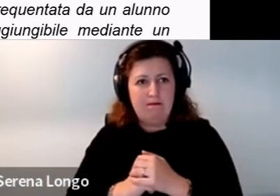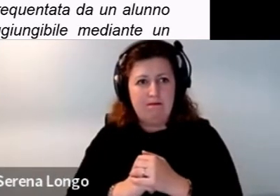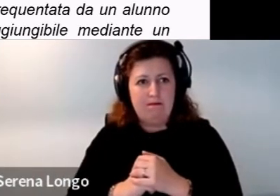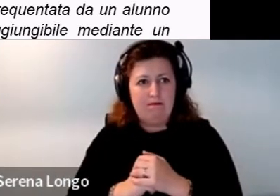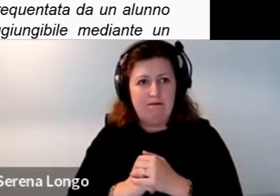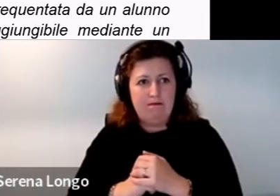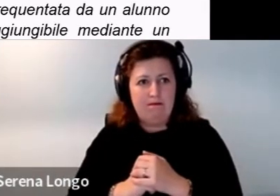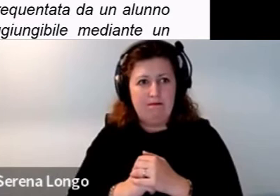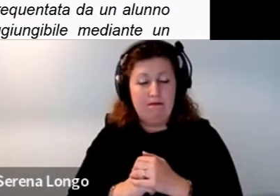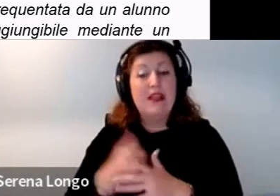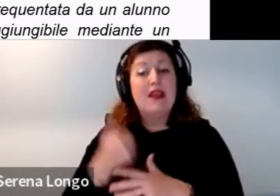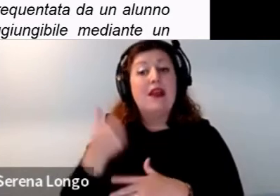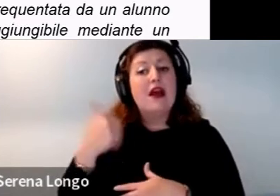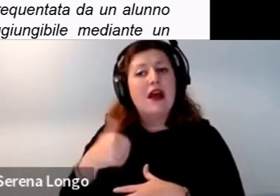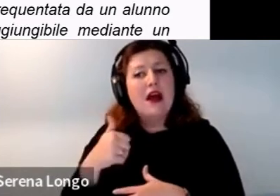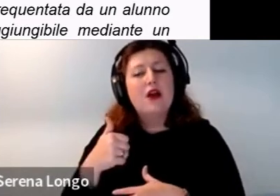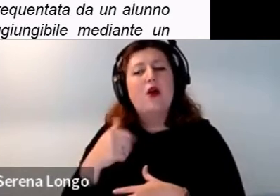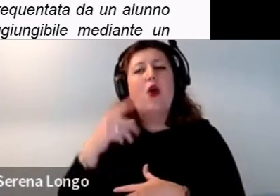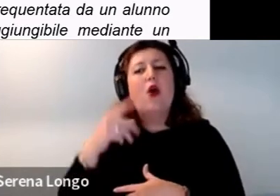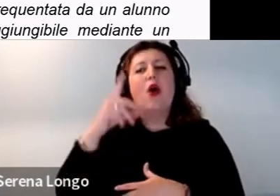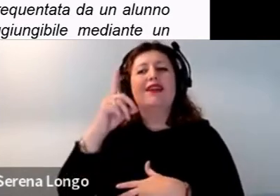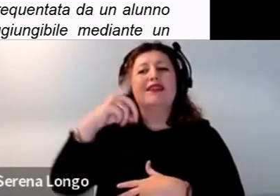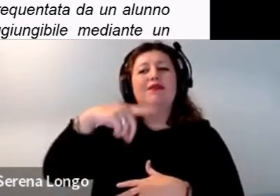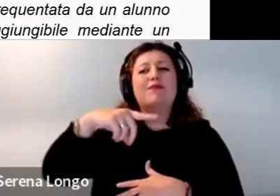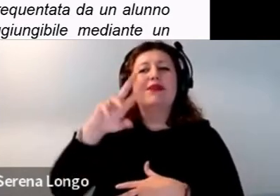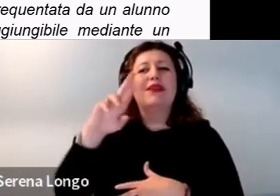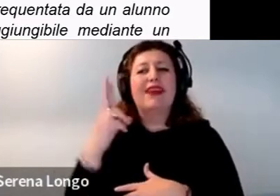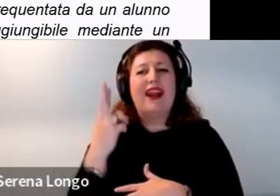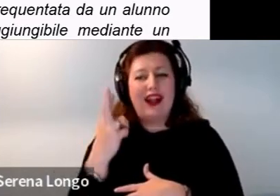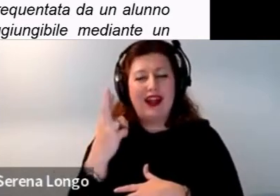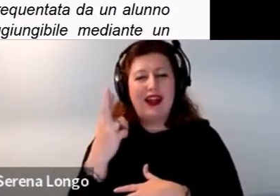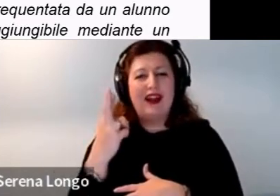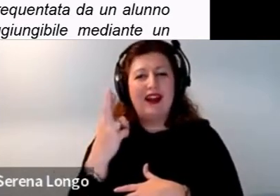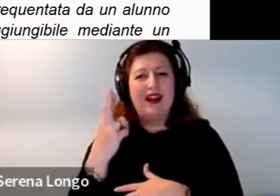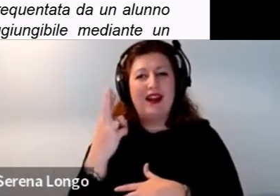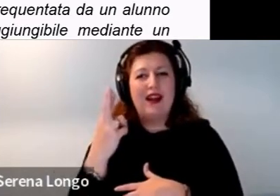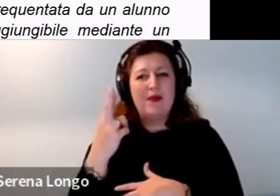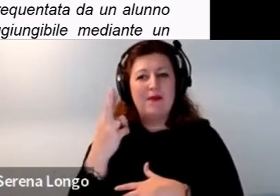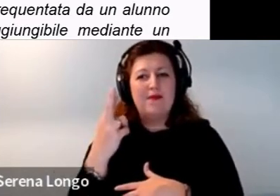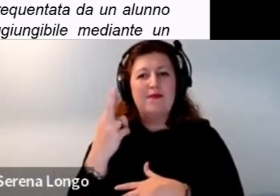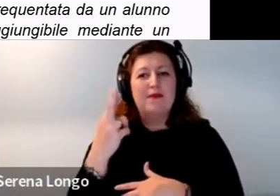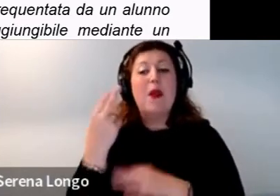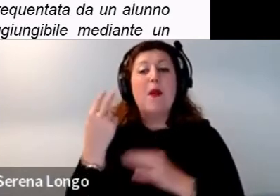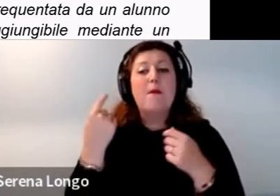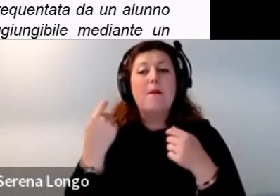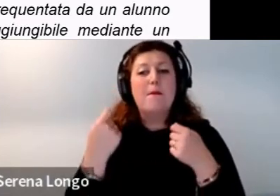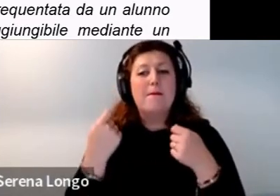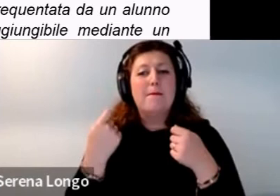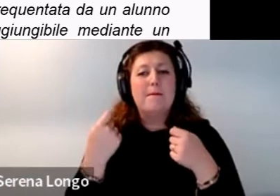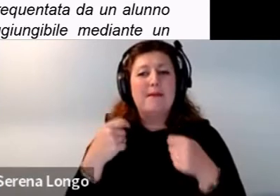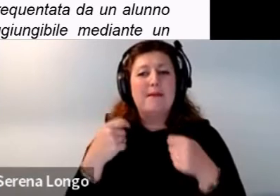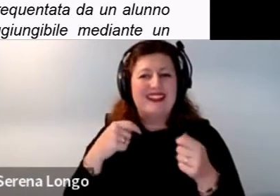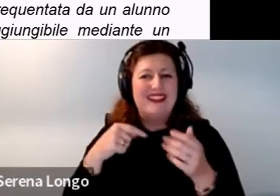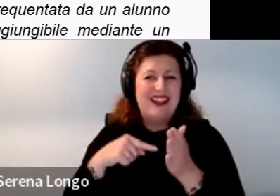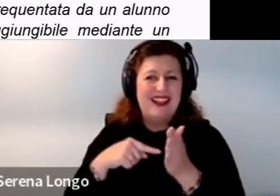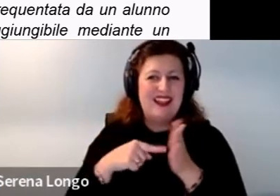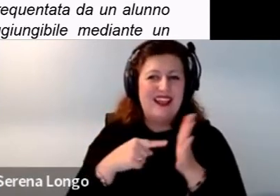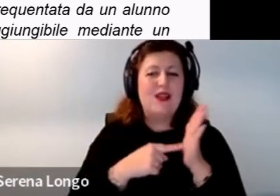Ancora il DPR, sempre un decreto precedente della Repubblica del 2001, il